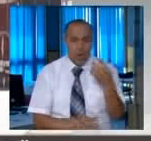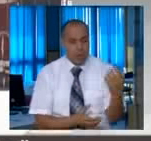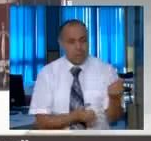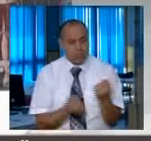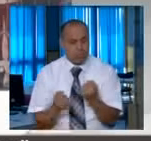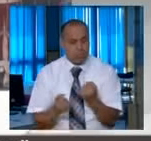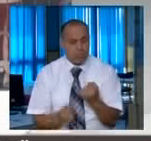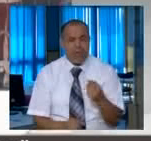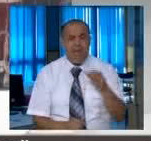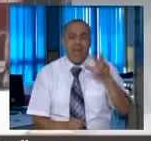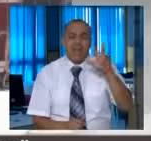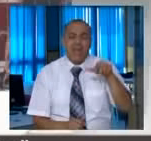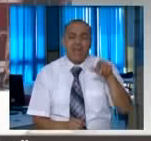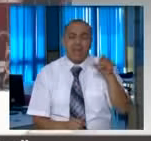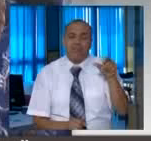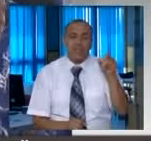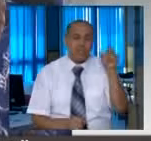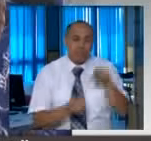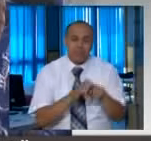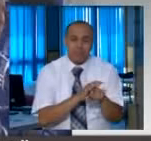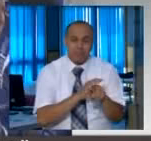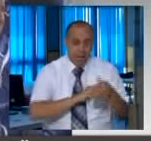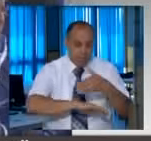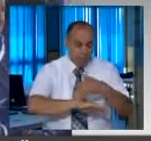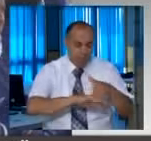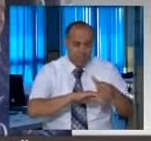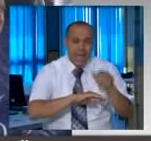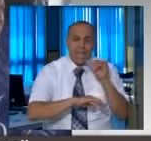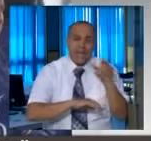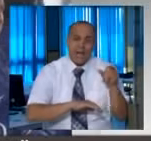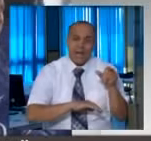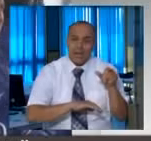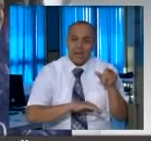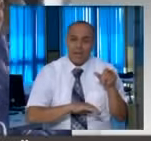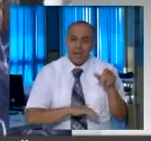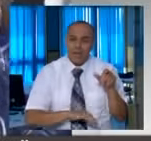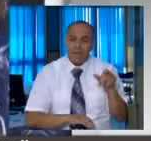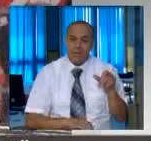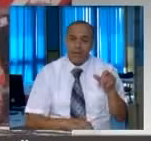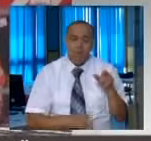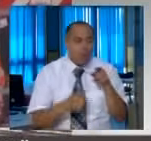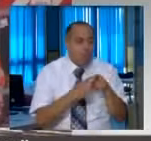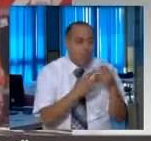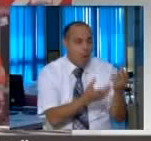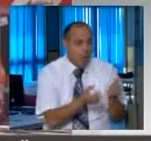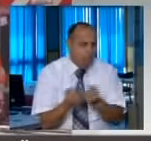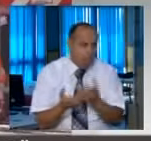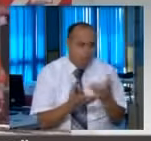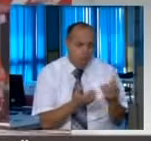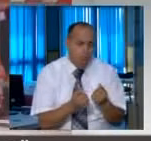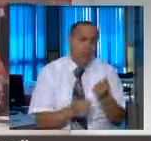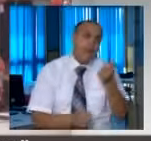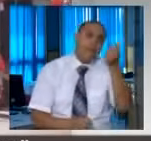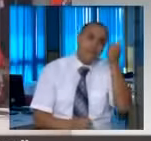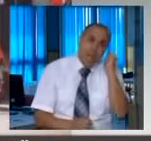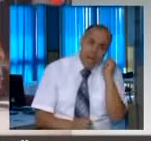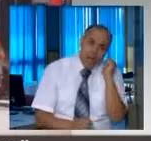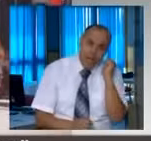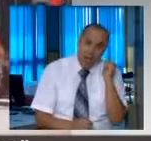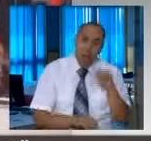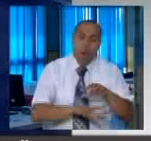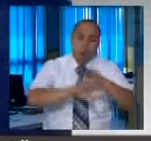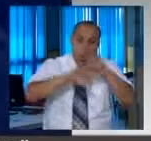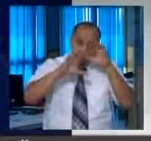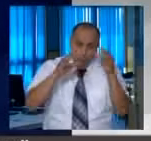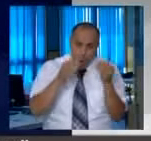نحو 3000 مهاجر في مضيق صقلية خلال 30 مهمة إنقاذ منفصلة أمس، ليصل الإجمالي